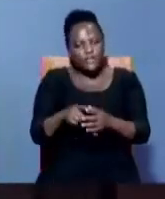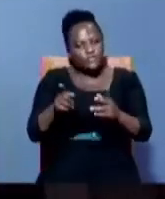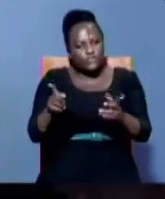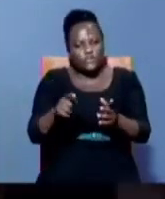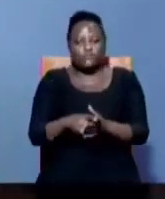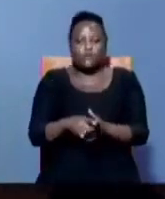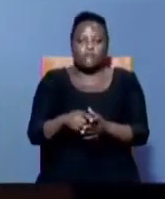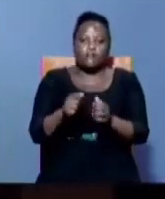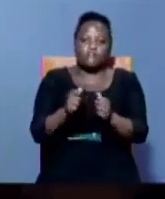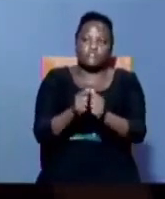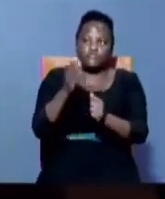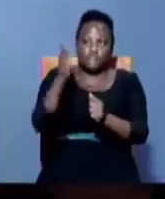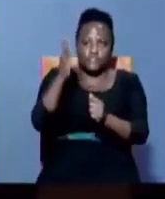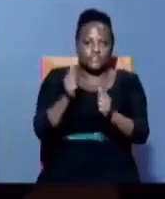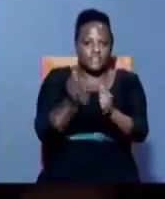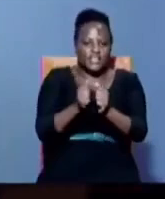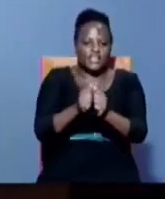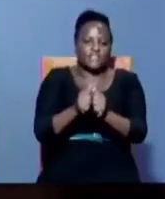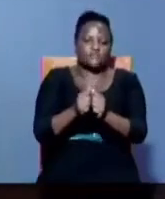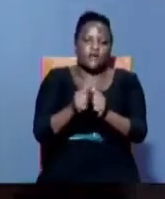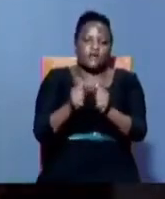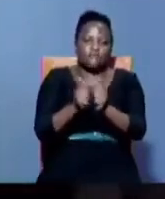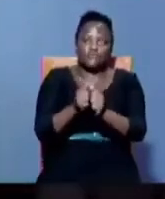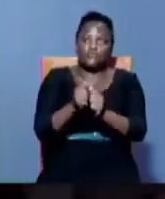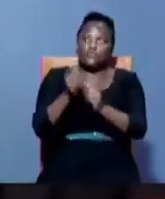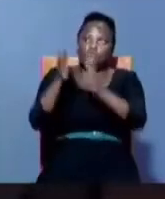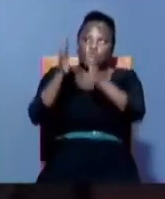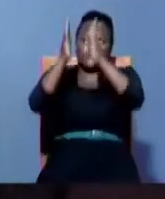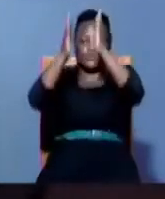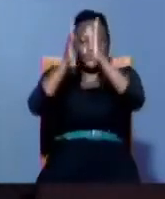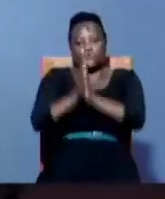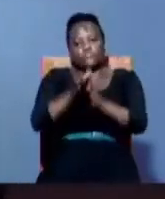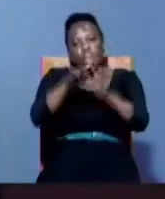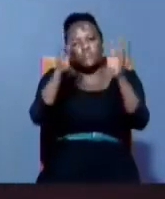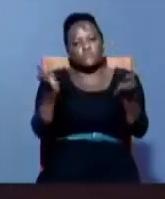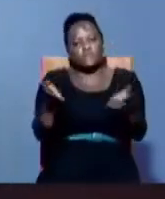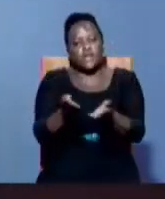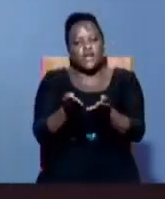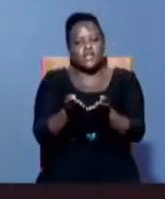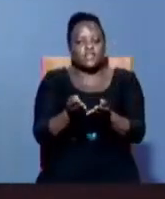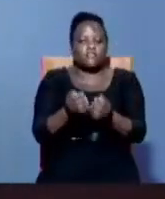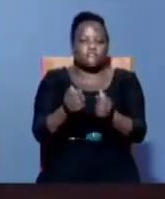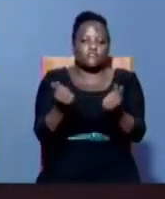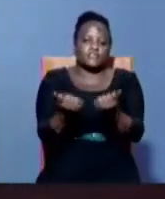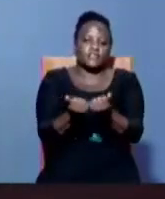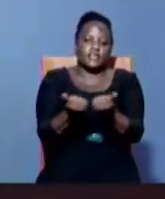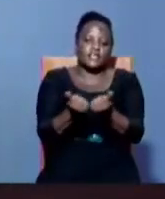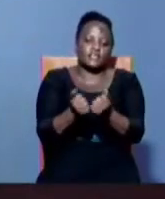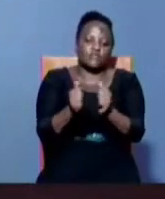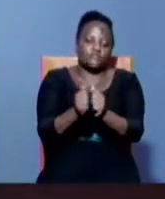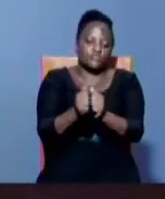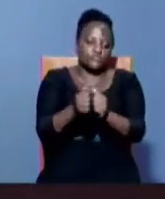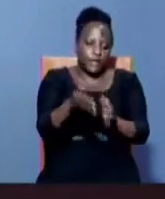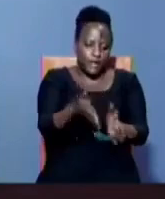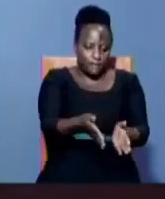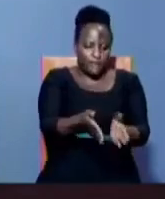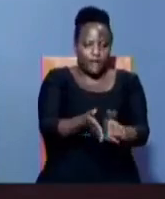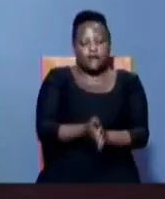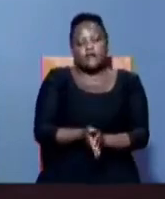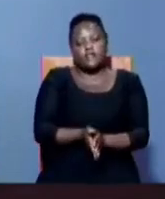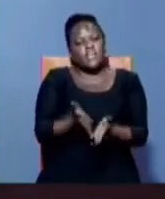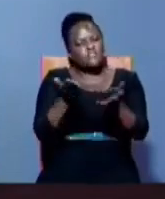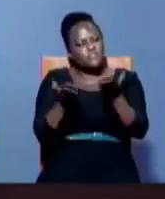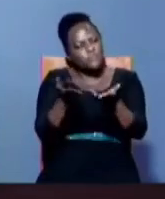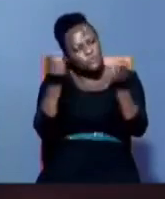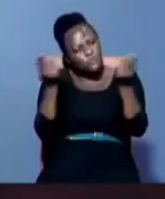hapa duniani vilitengenezwa neswa material ni hapa ya duniani, ndio tofauti. Lakini vipimo vyote alipewa, madini ya kutumia